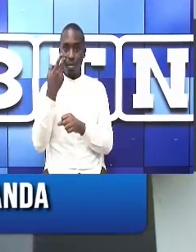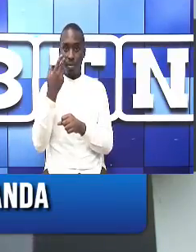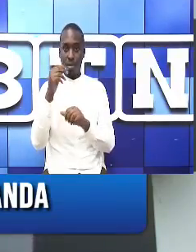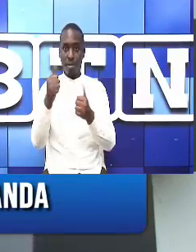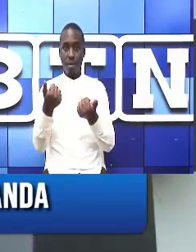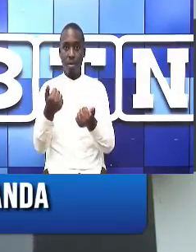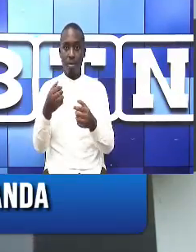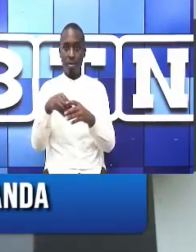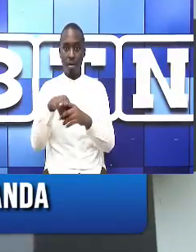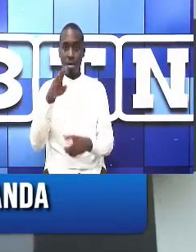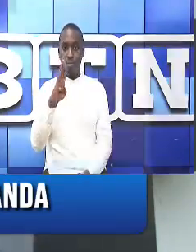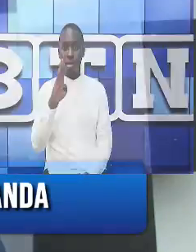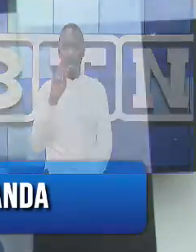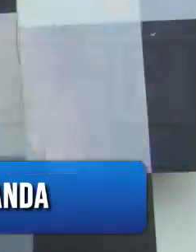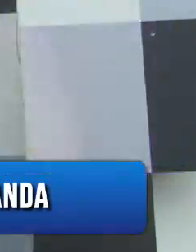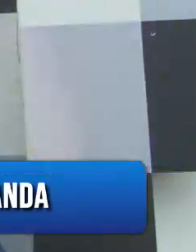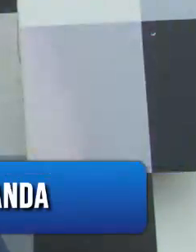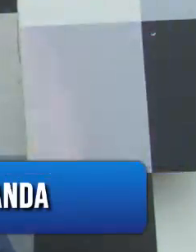BTN